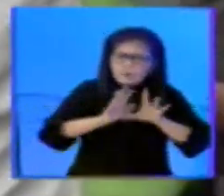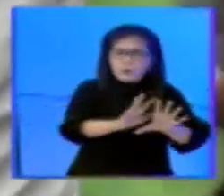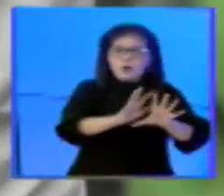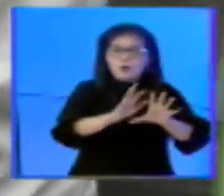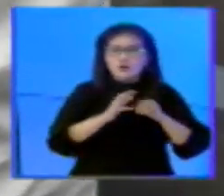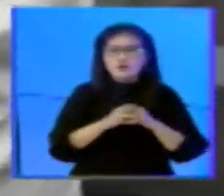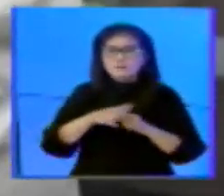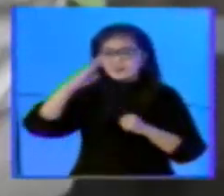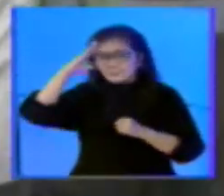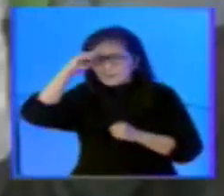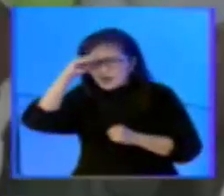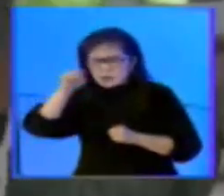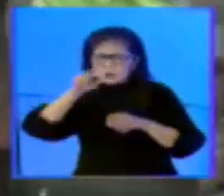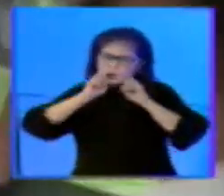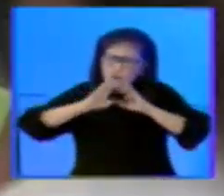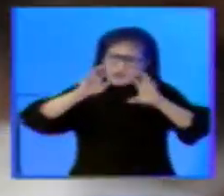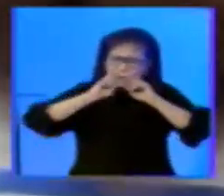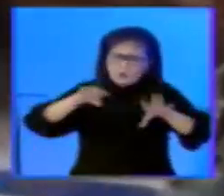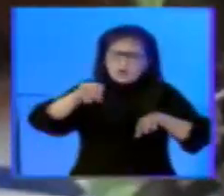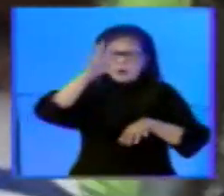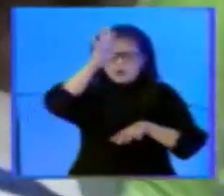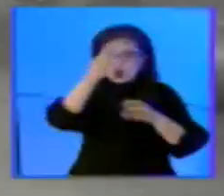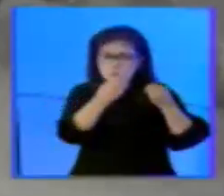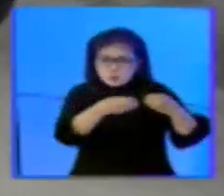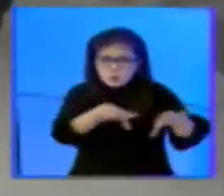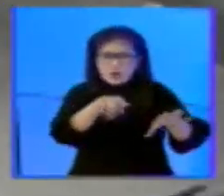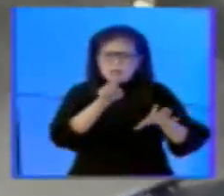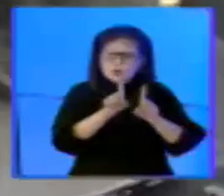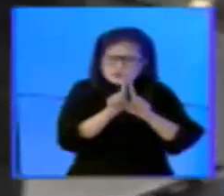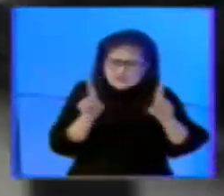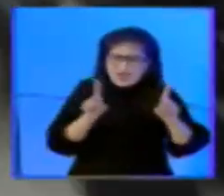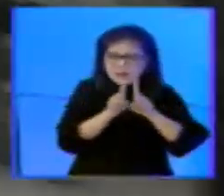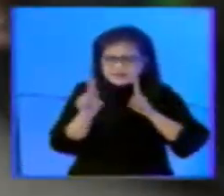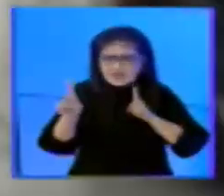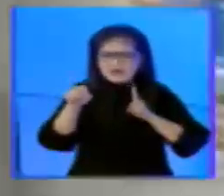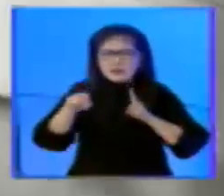Petugas juga menghimbau warga dan penjual takjil untuk tetap menjaga jarak saat transaksi jual-beli.